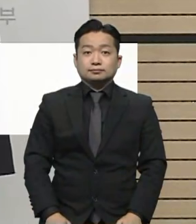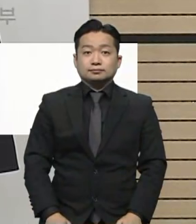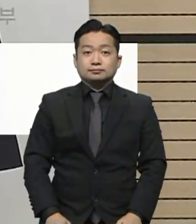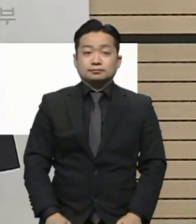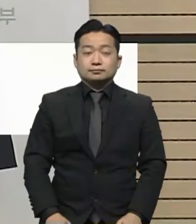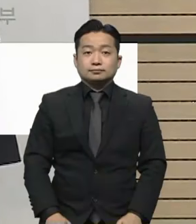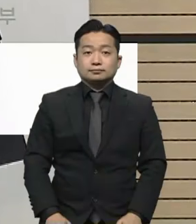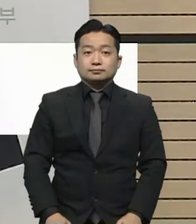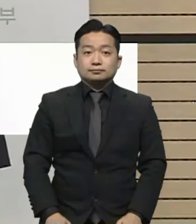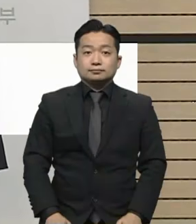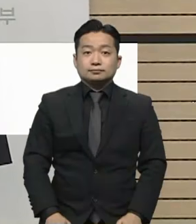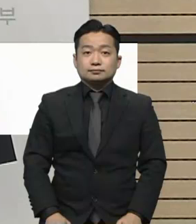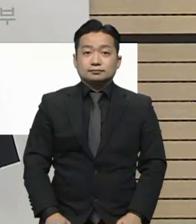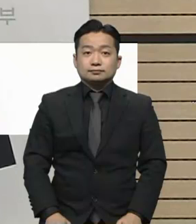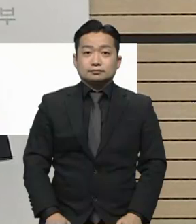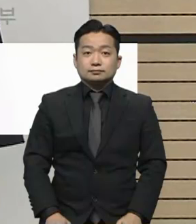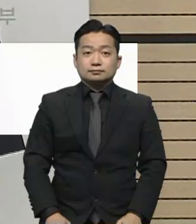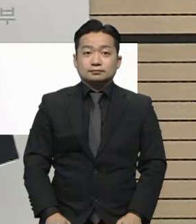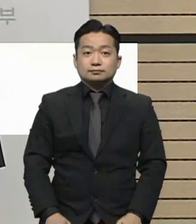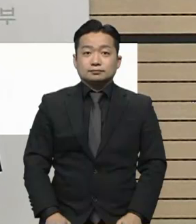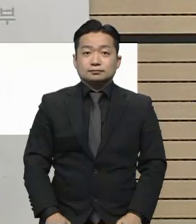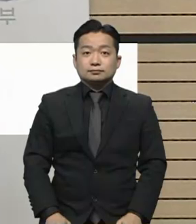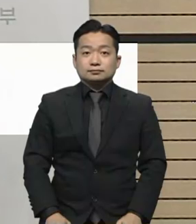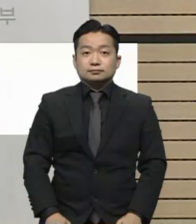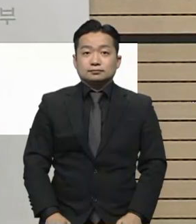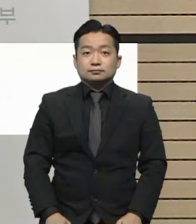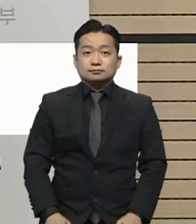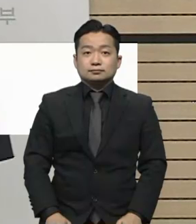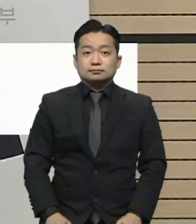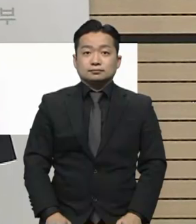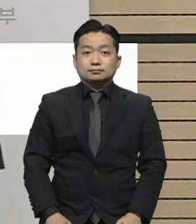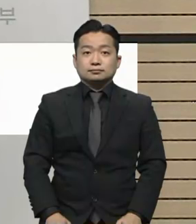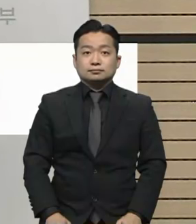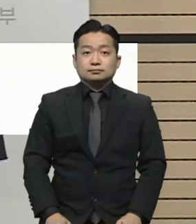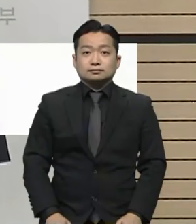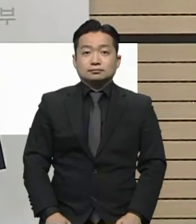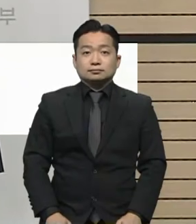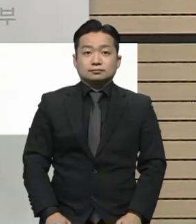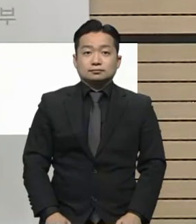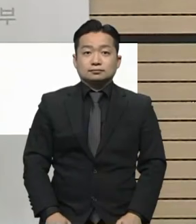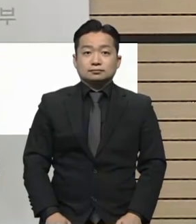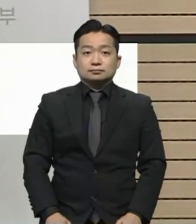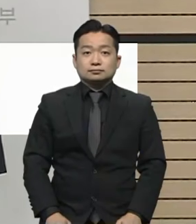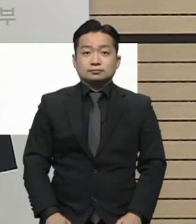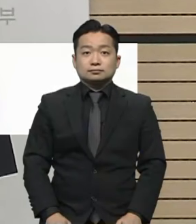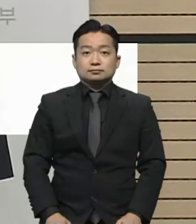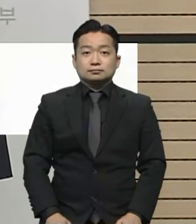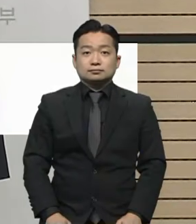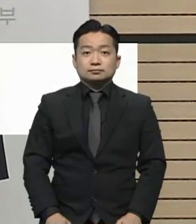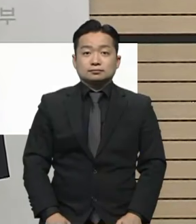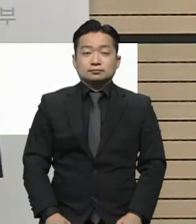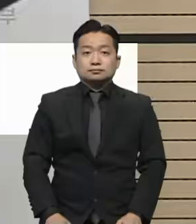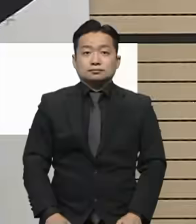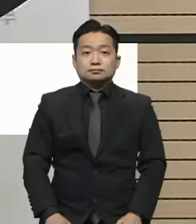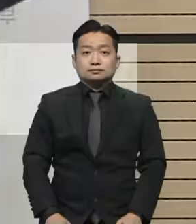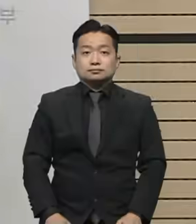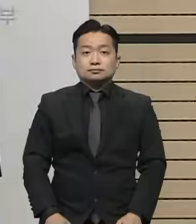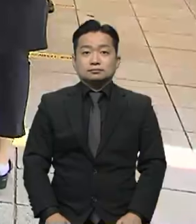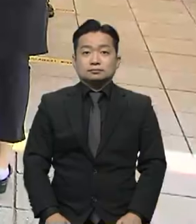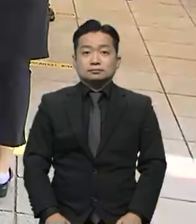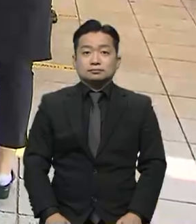모임을 취소하거나 연기하고 특히 마스크 착용이 어려운 다중이용 시설의 이용은 자제해 주실 것을 요청을